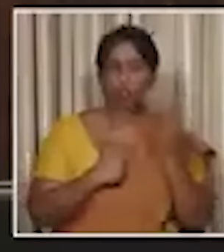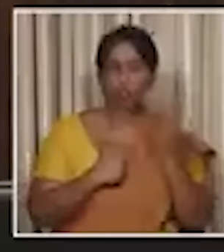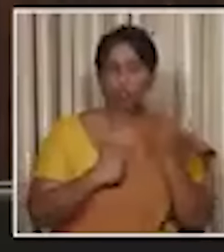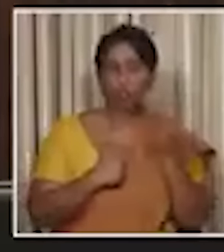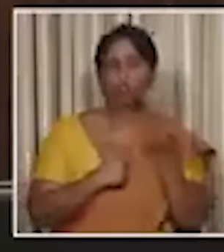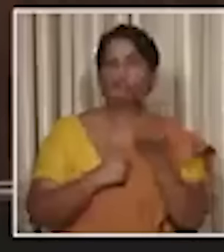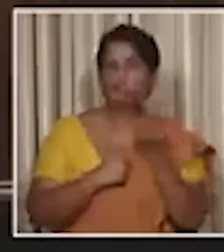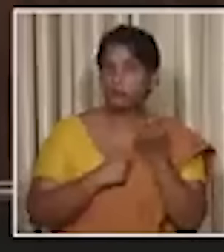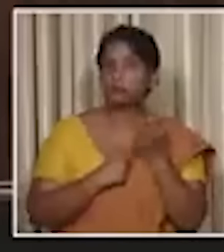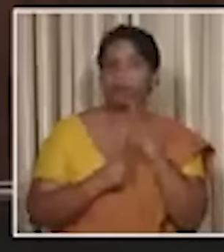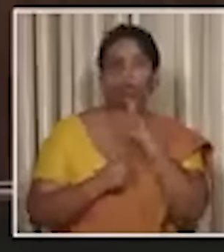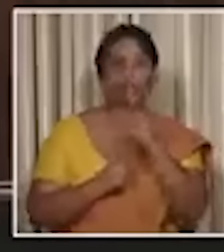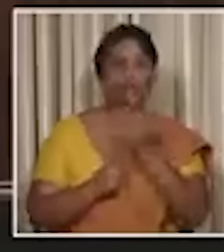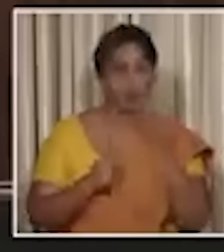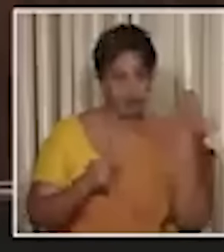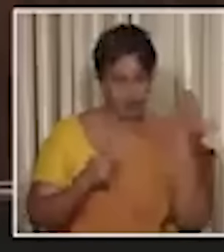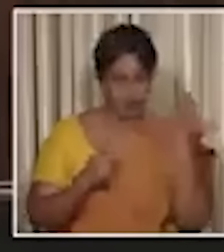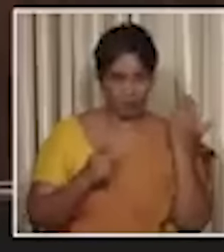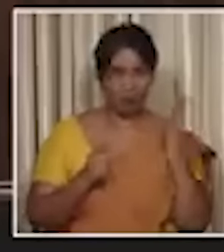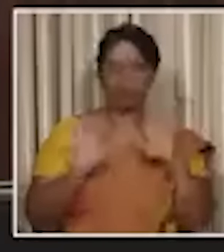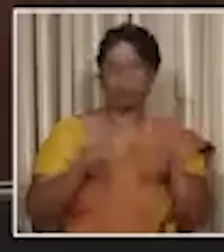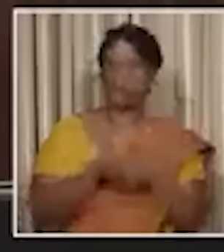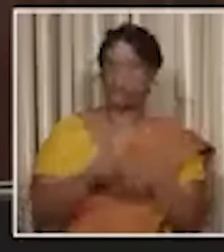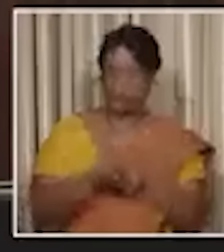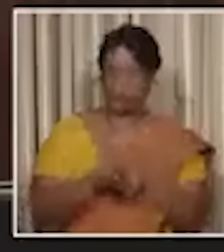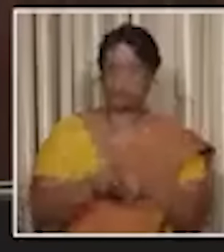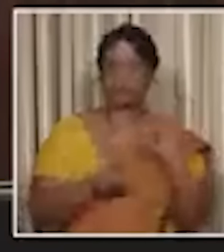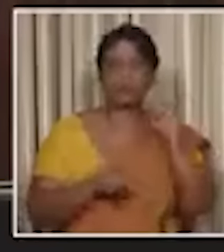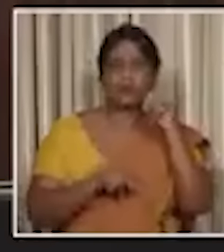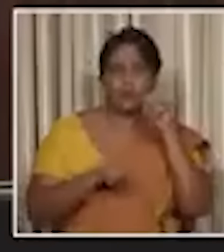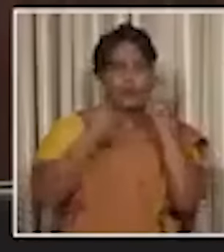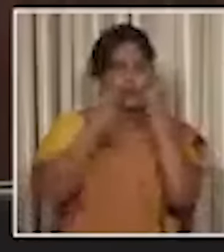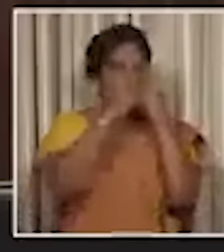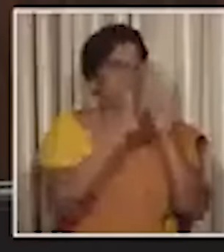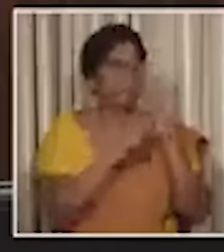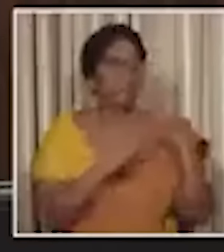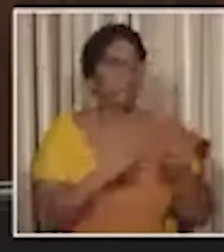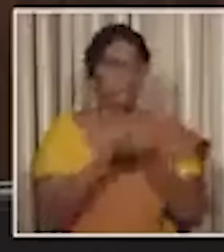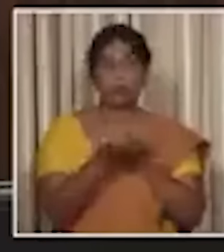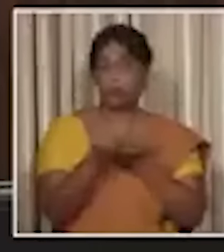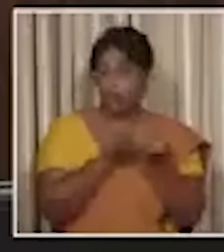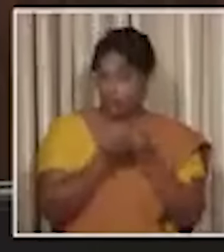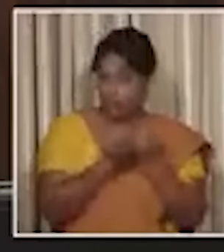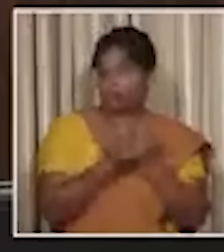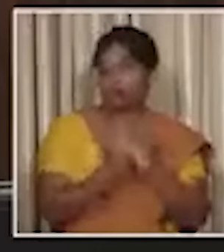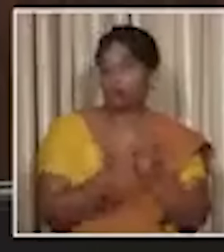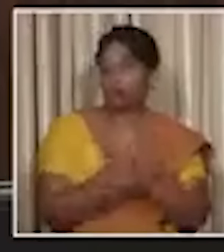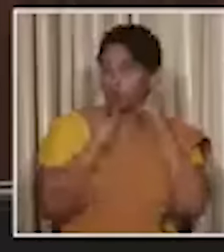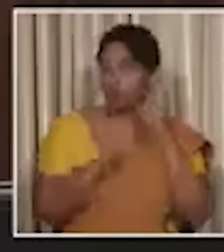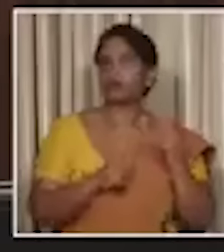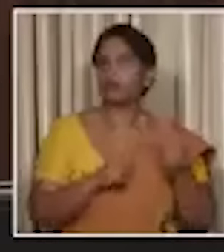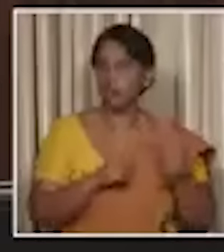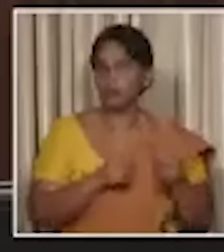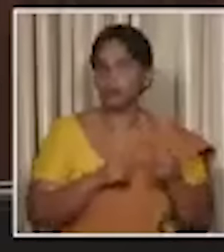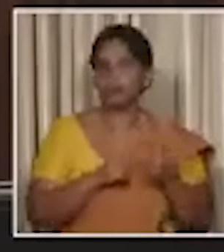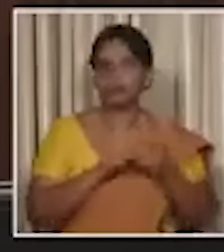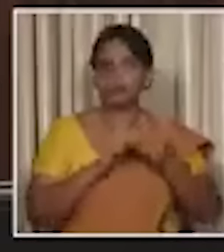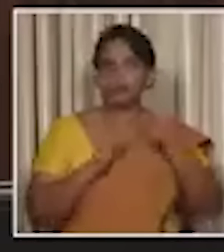හැකි ස්ථානයක් ලෙස අපි කල්පනා කරනවා. ඊළඟ අපේ දීවර කර්මාන්තය. ඒ නිසාම අපි කුසි කර්මාන්තයට ආරම්භයේදීම හේකුඳුර වෙන්නු